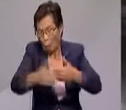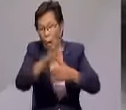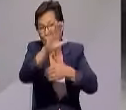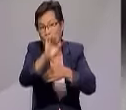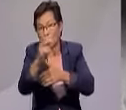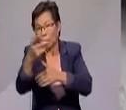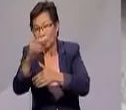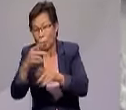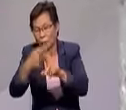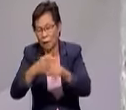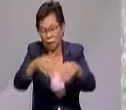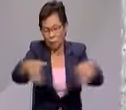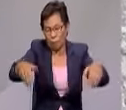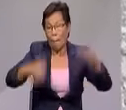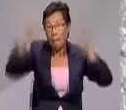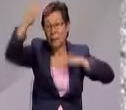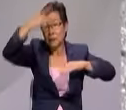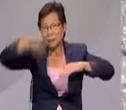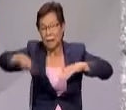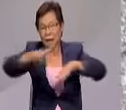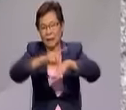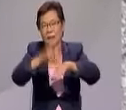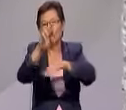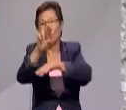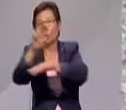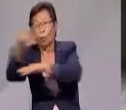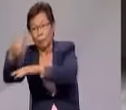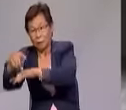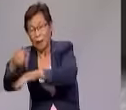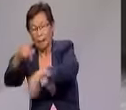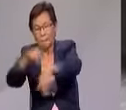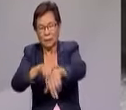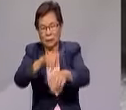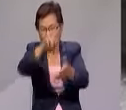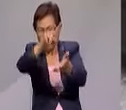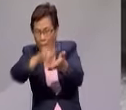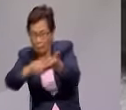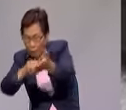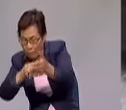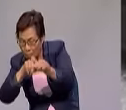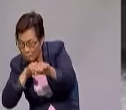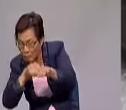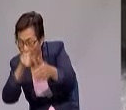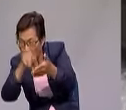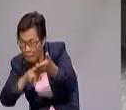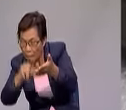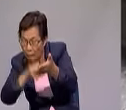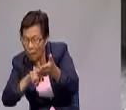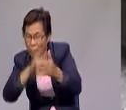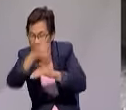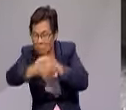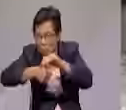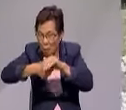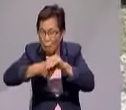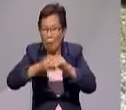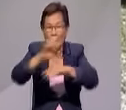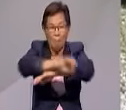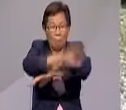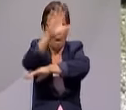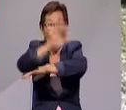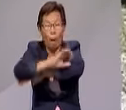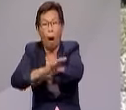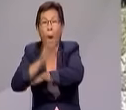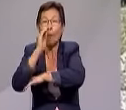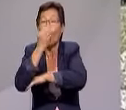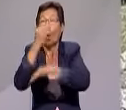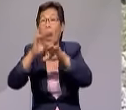km daripada sempadan Malaysia-Thailand di Rantau Panjang. Ketika pemantauan dibuat, pihaknya mendapati penyeludupan mercun dan bunga api berlaku